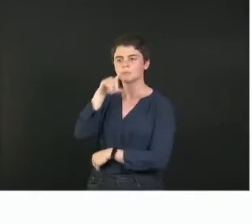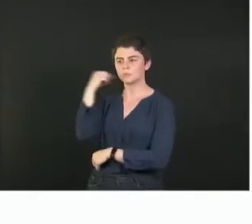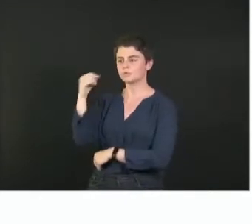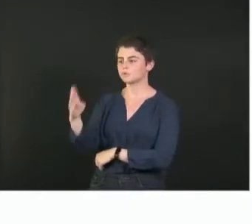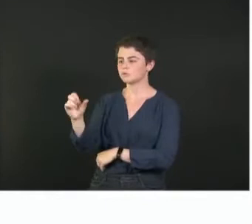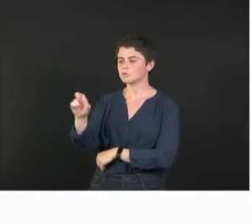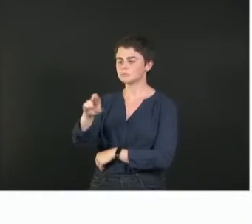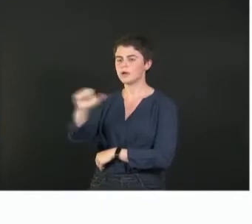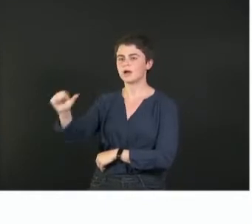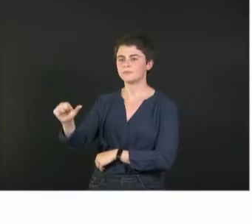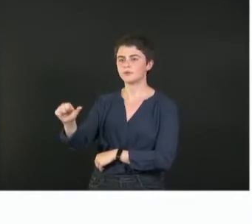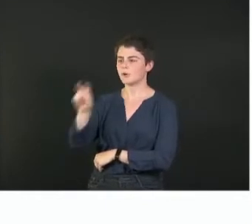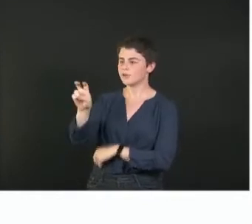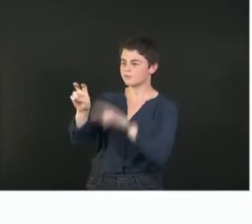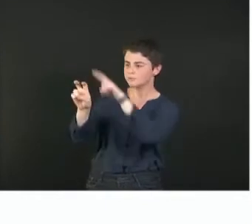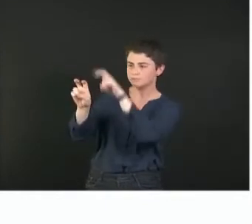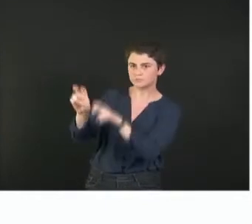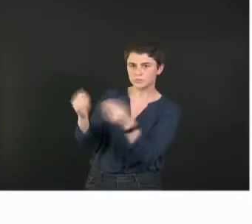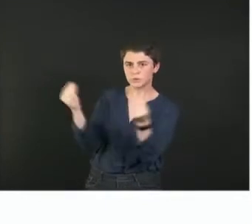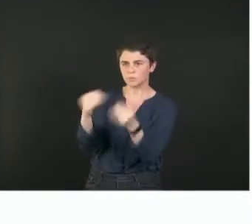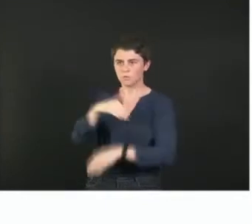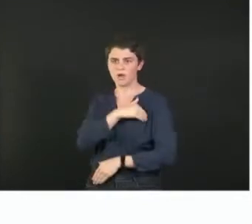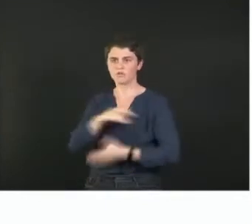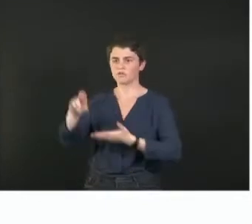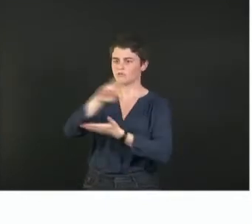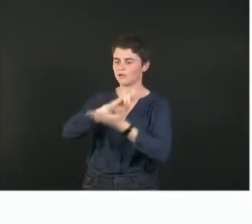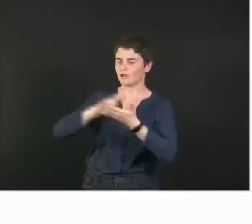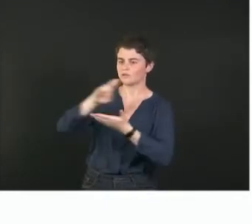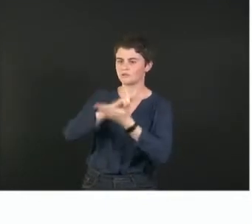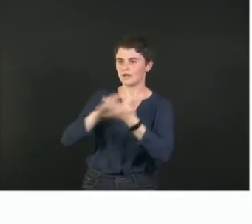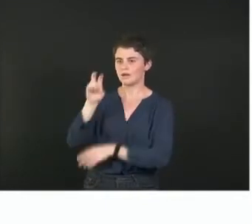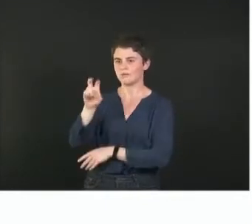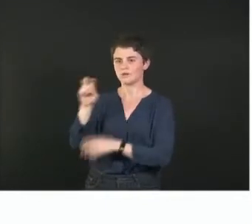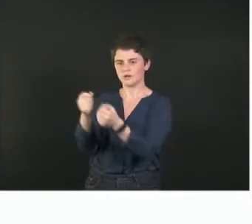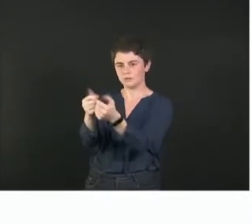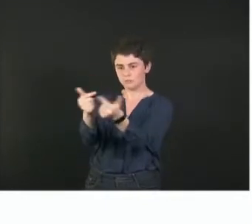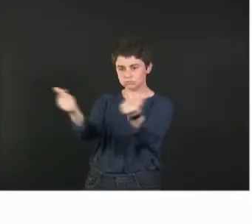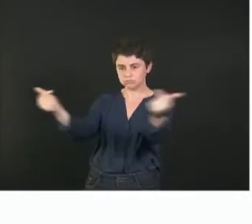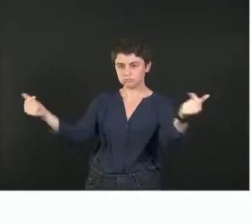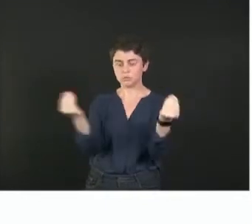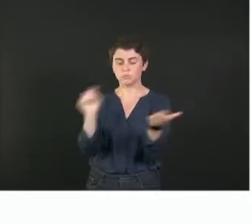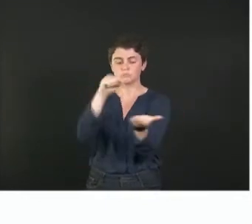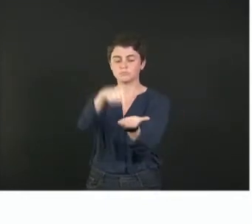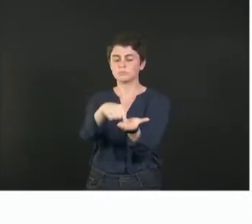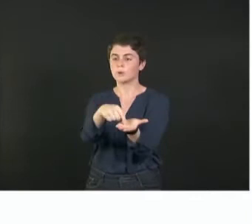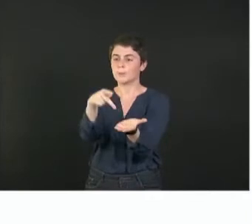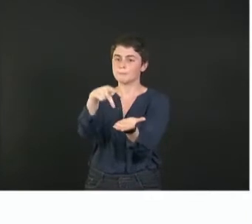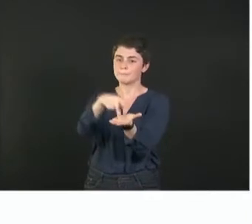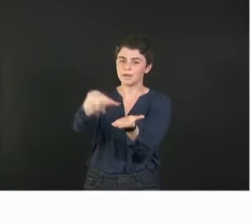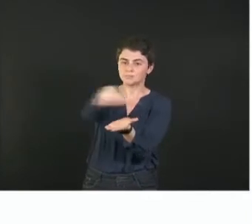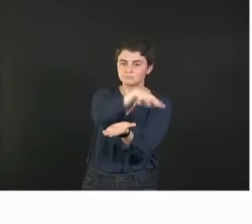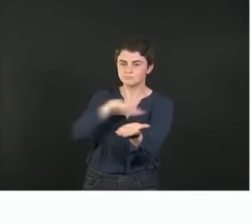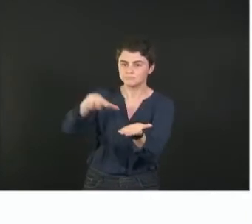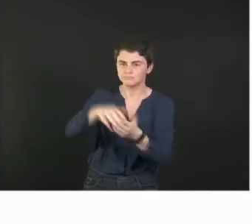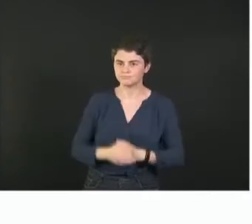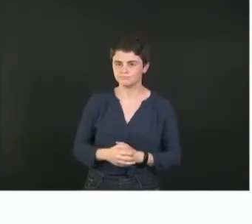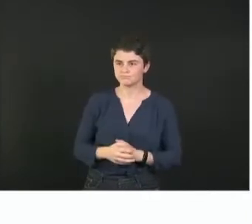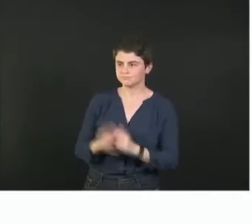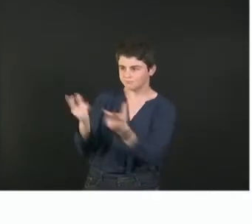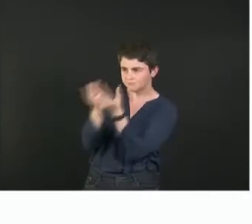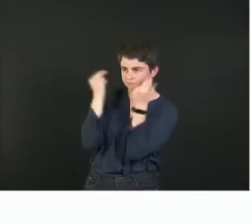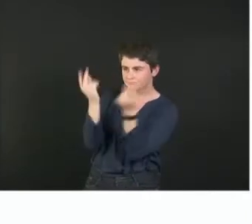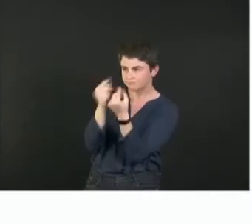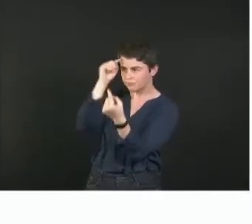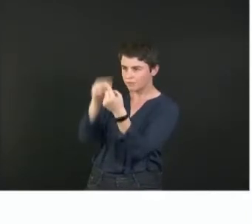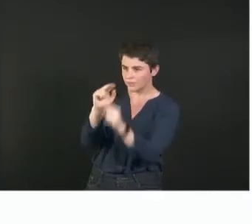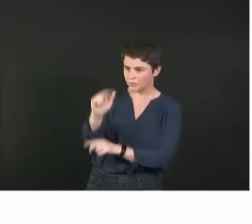êtes écologue à l'Agence régionale de la biodiversité de la région Île-de-France. Et là aussi, avec vous, on va en apprendre beaucoup sur cette nature,